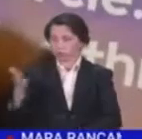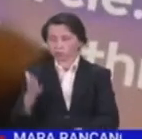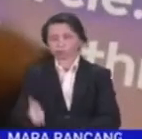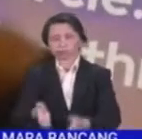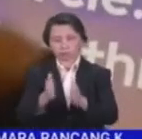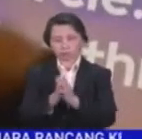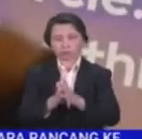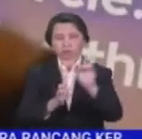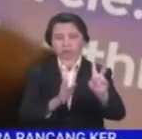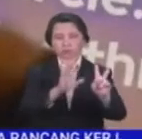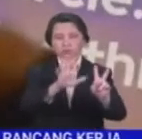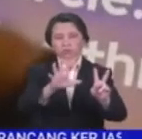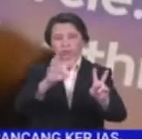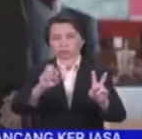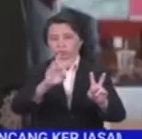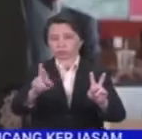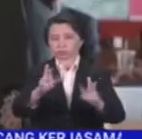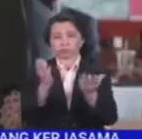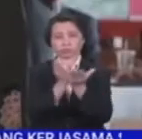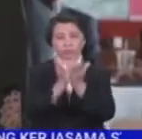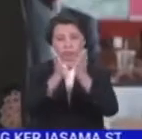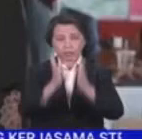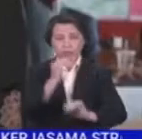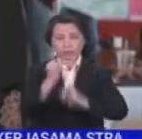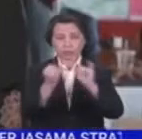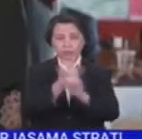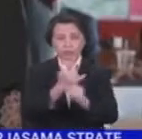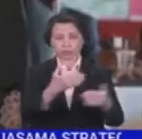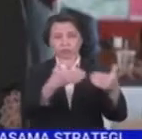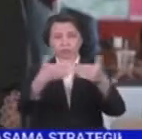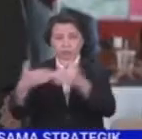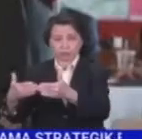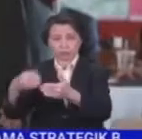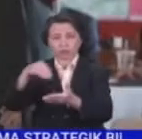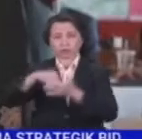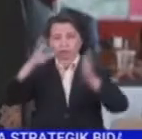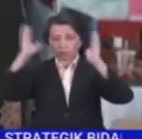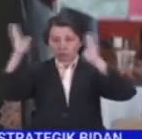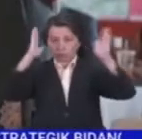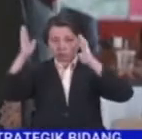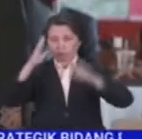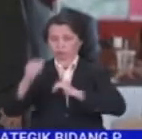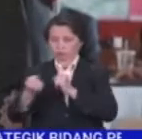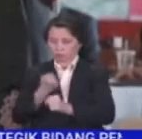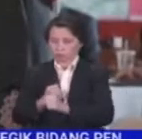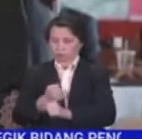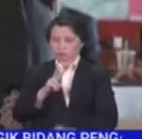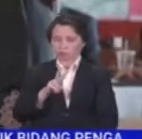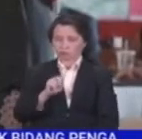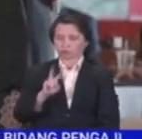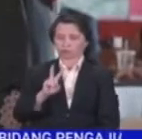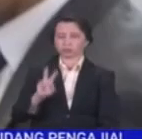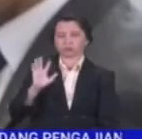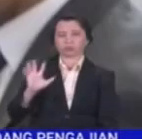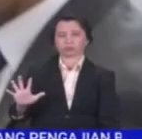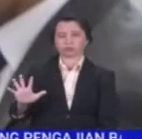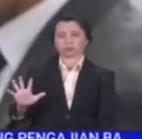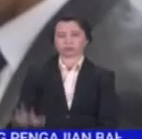menyasarkan 250,000 pelajar antarabangsa melanjutkan pengajian di Malaysia menjelang 2025.